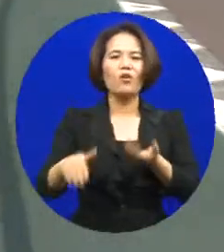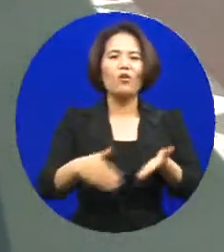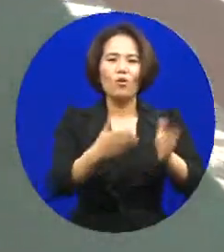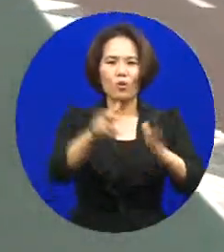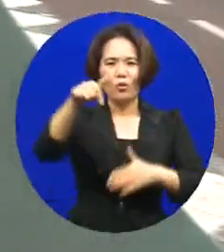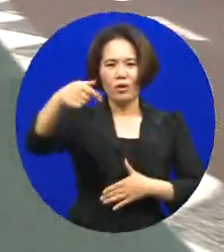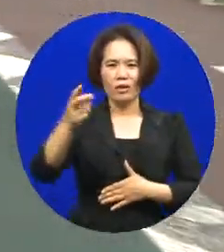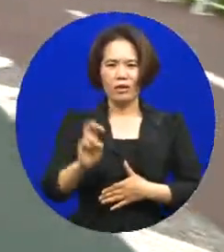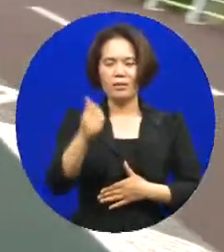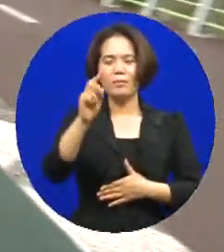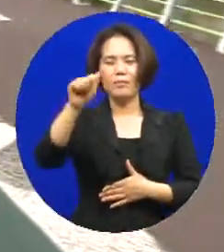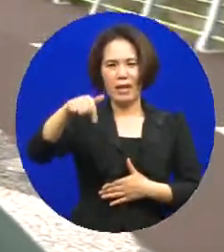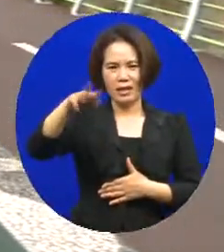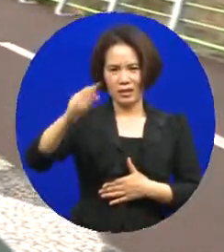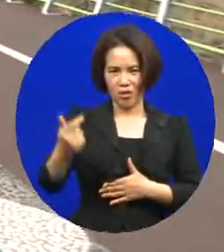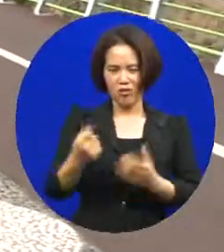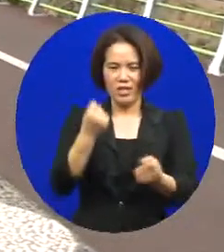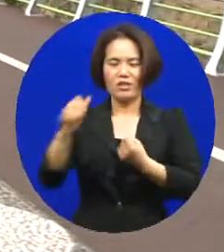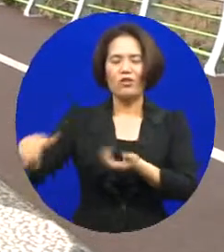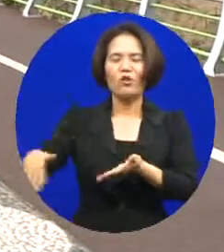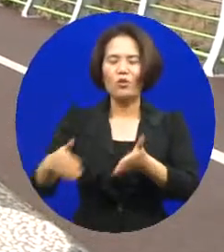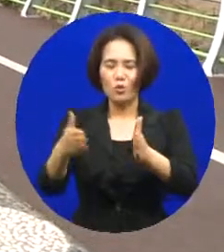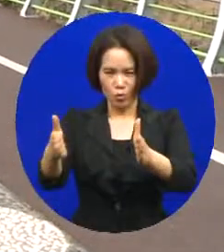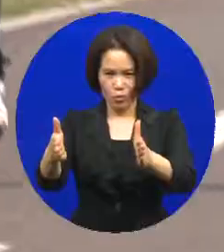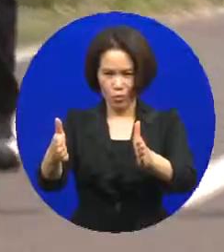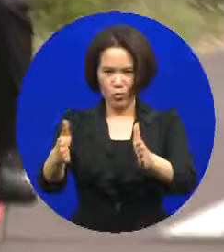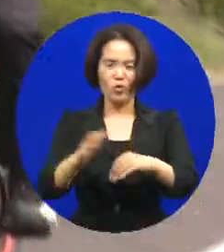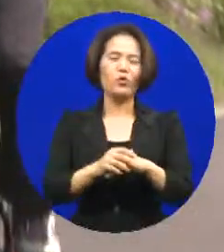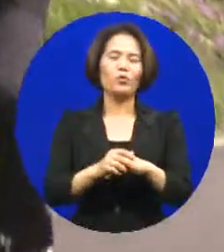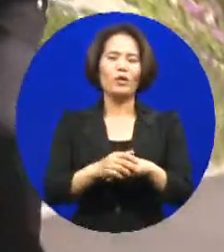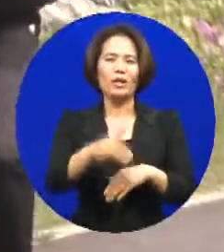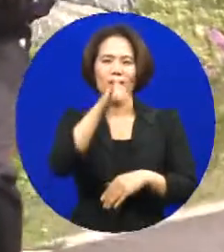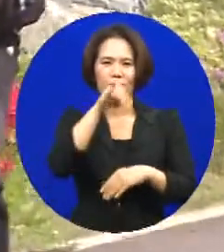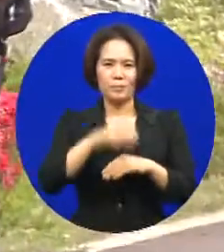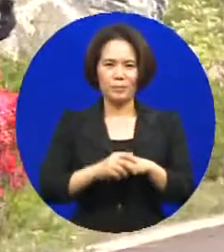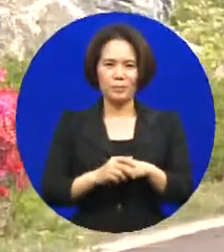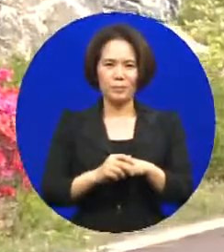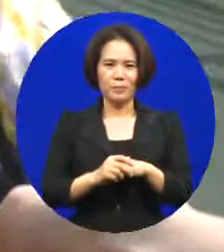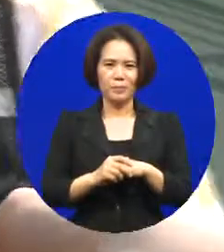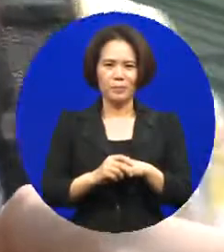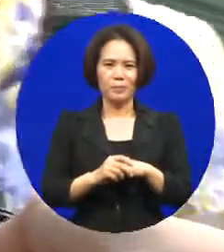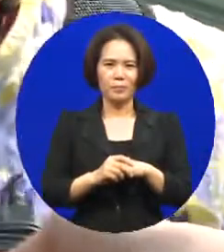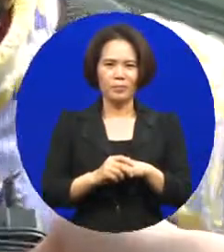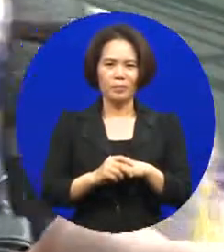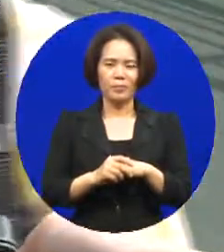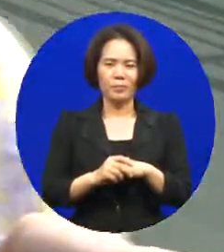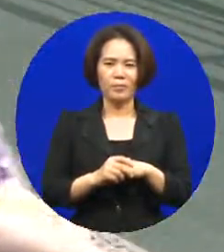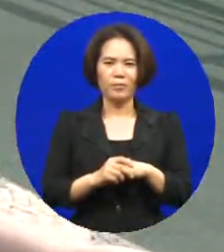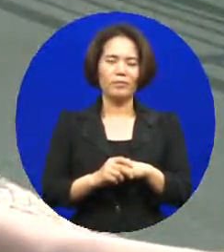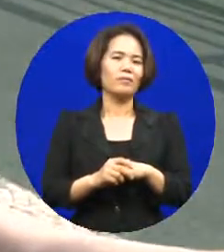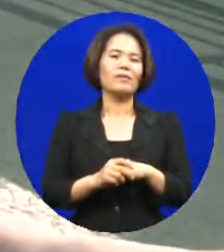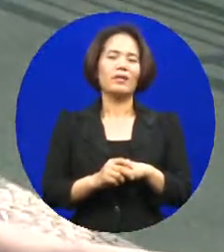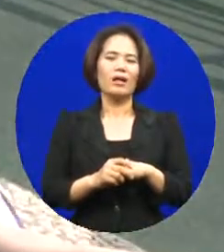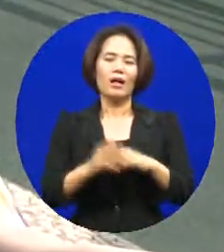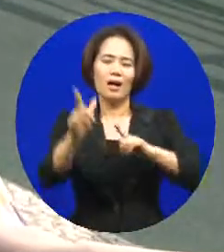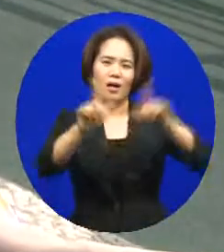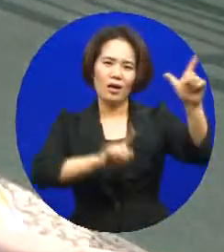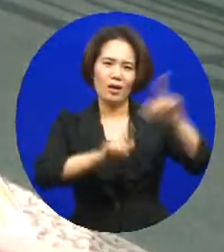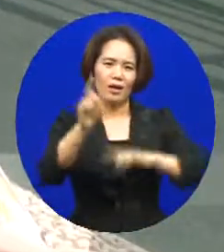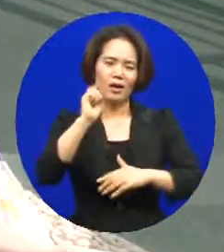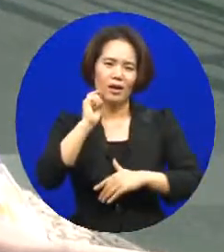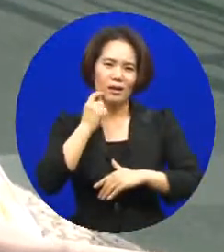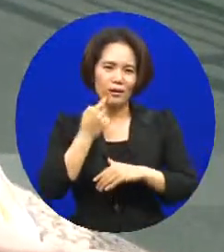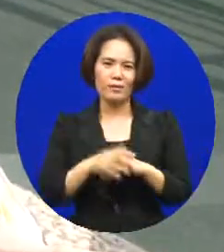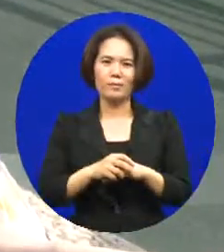도로가 조성되어 시민들의 자전거 생활화에 큰 역할을 하고 있습니다. 아, 너무 이 풍경도